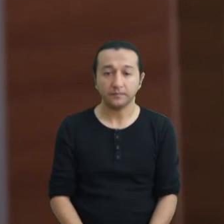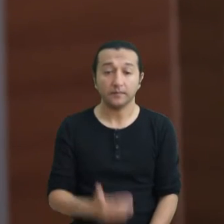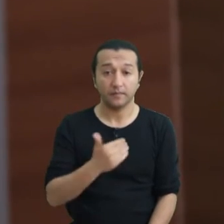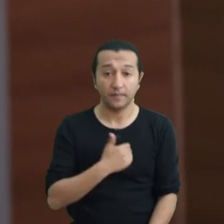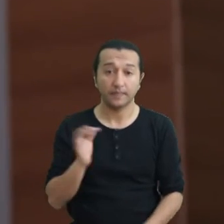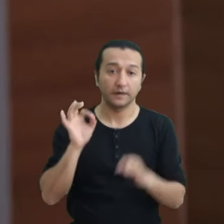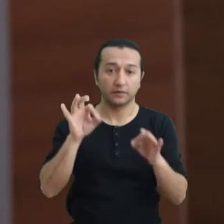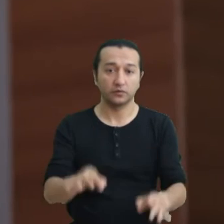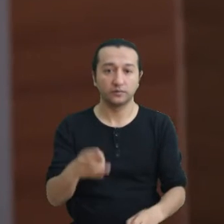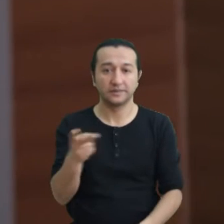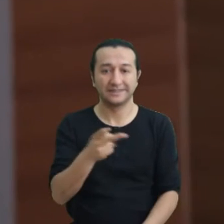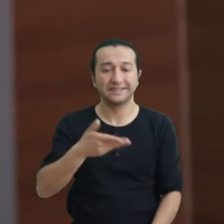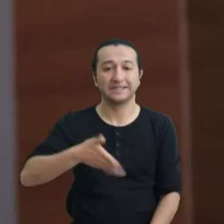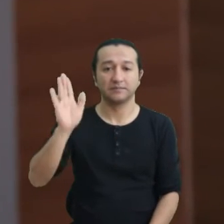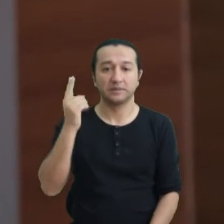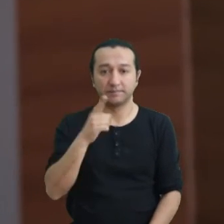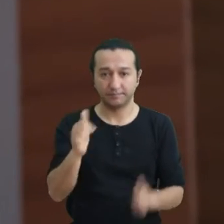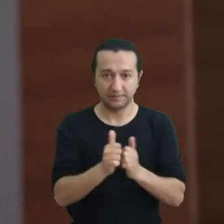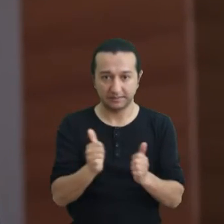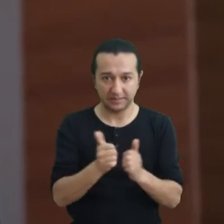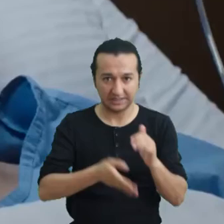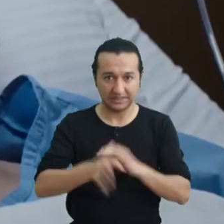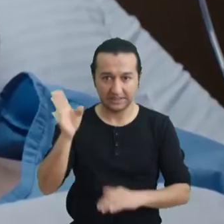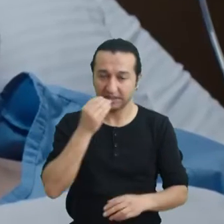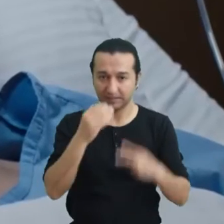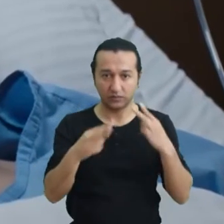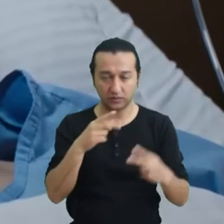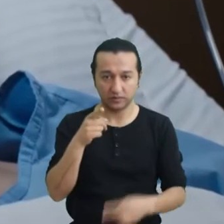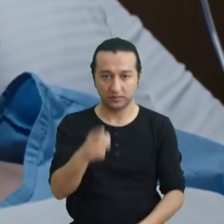Ben döndüğümde gitmiştiniz. Birlikte mi ayrıldınız restoranda?